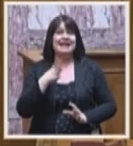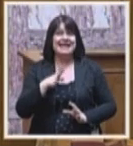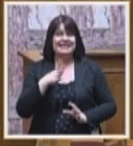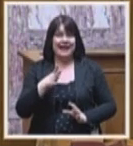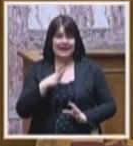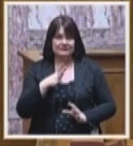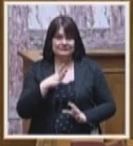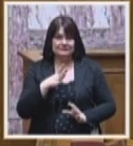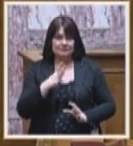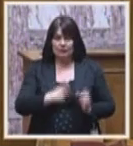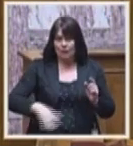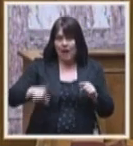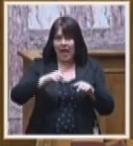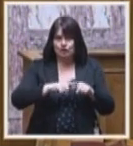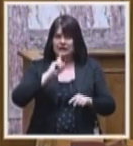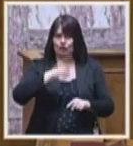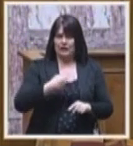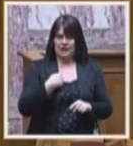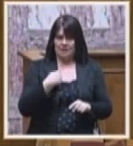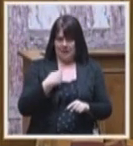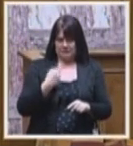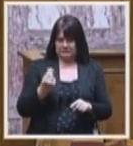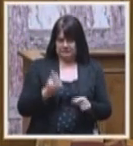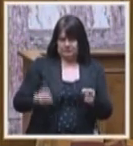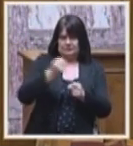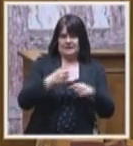εντολή που ο λαός μας έδωσε πρόσφατα